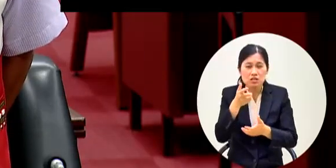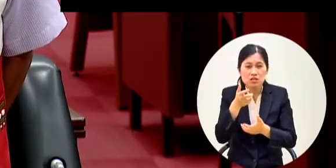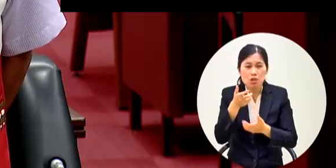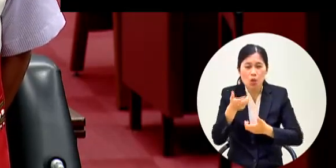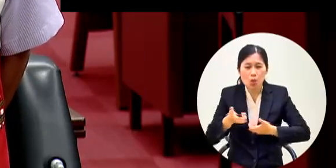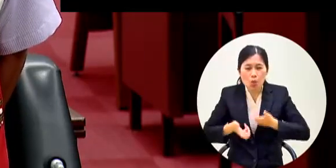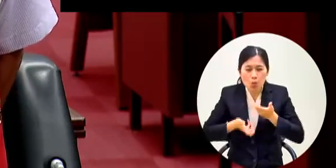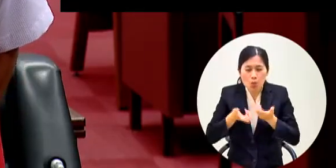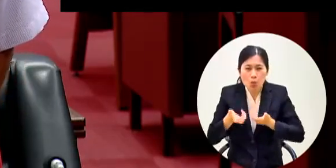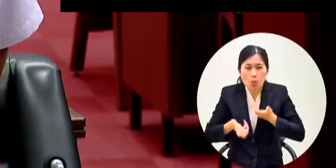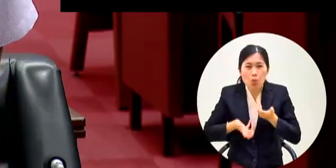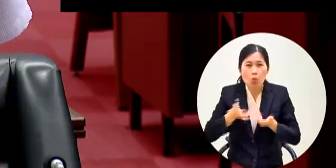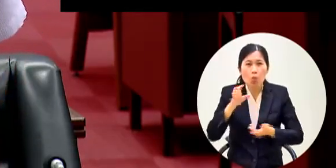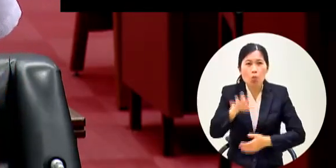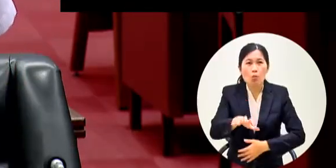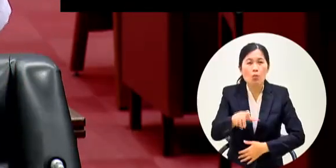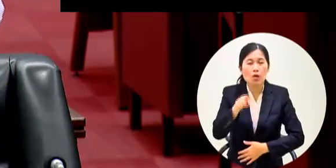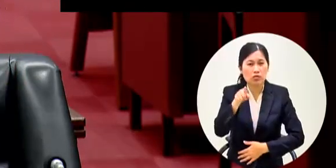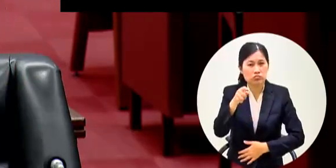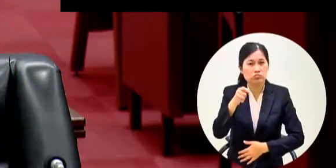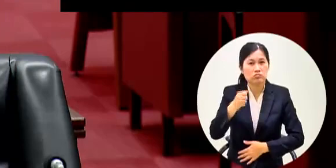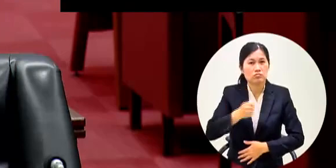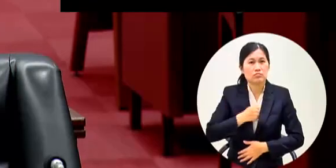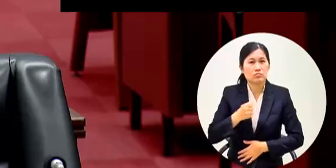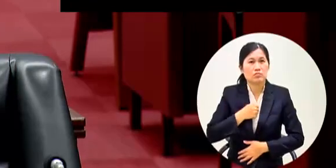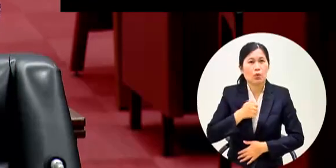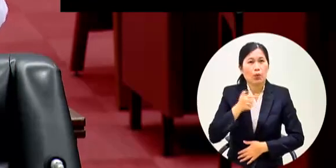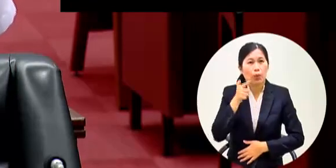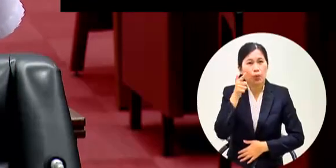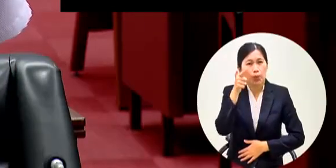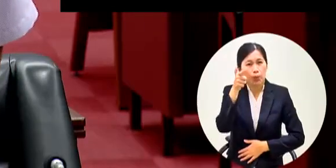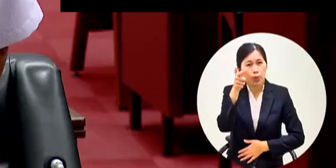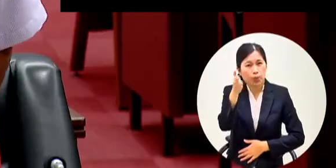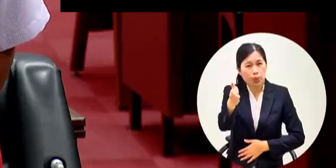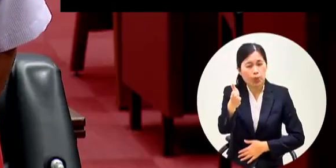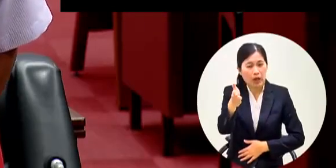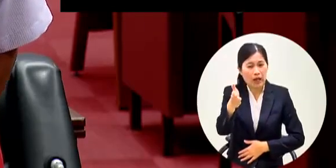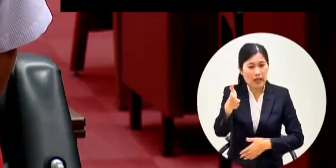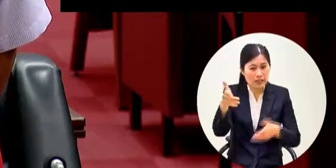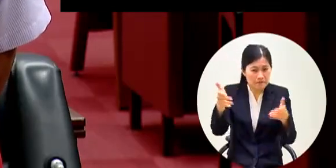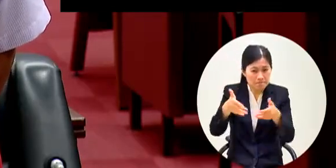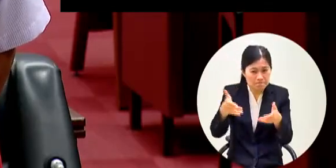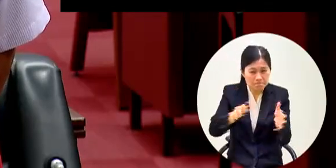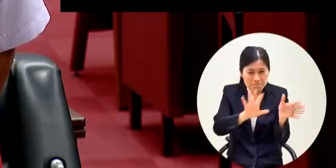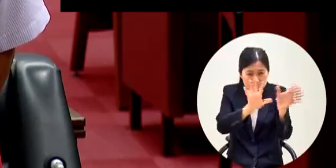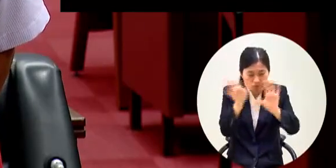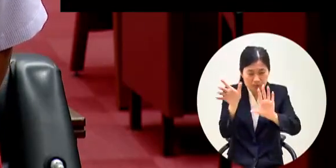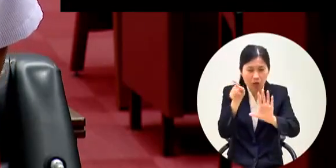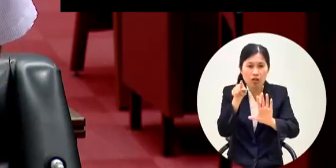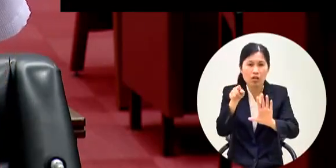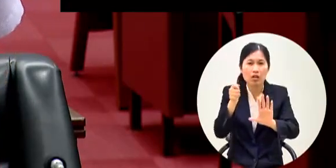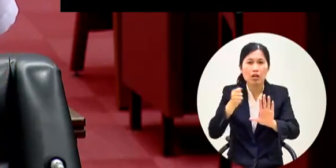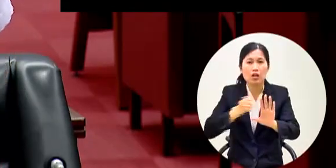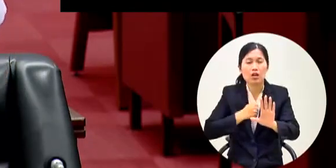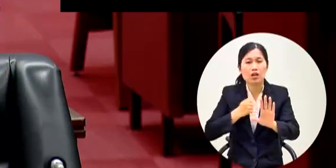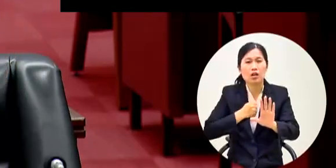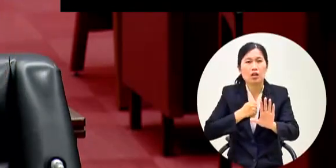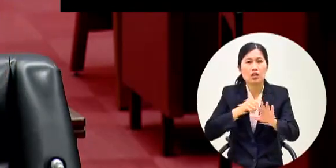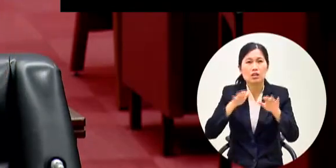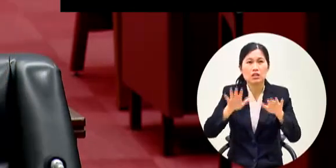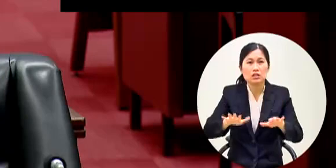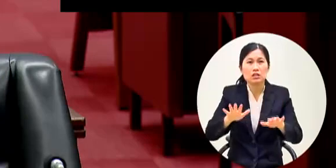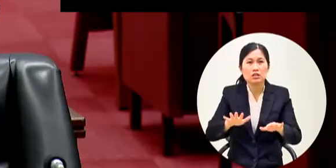是你取暖的一个地方，你非常了解偏乡的一个建设。